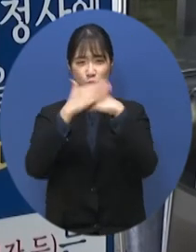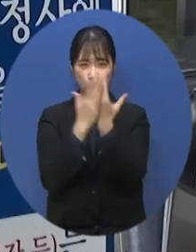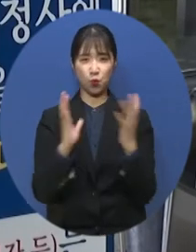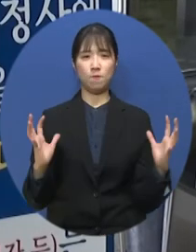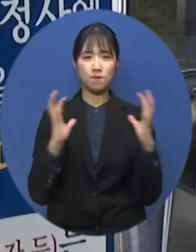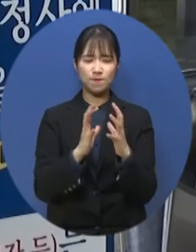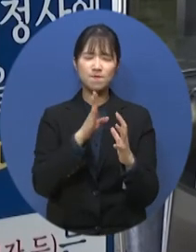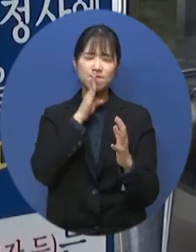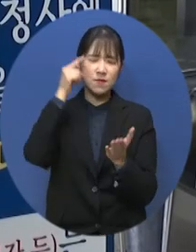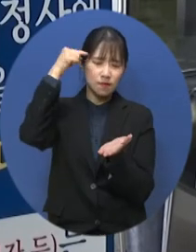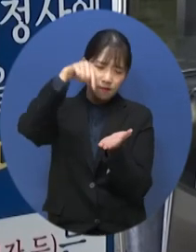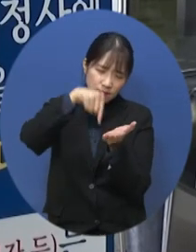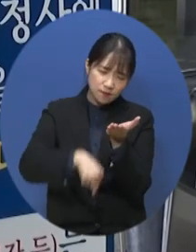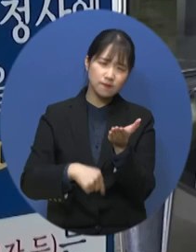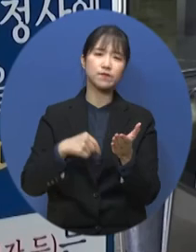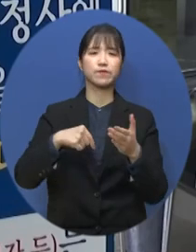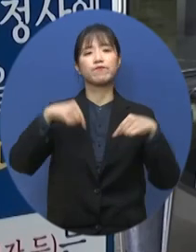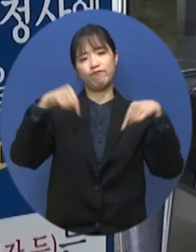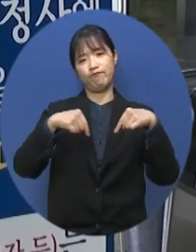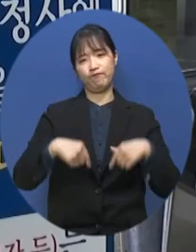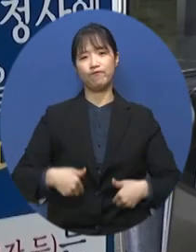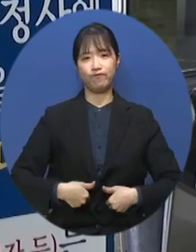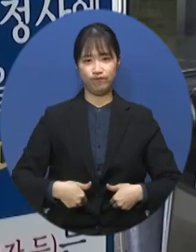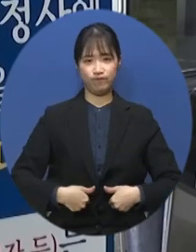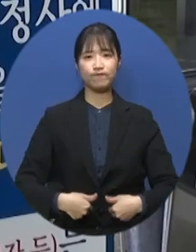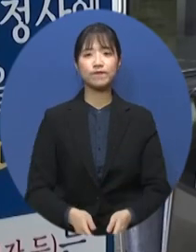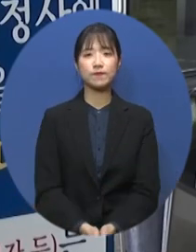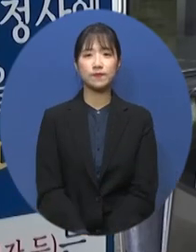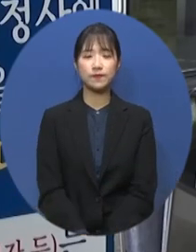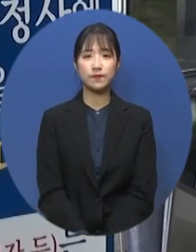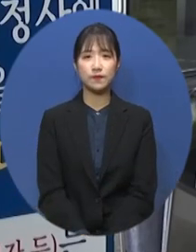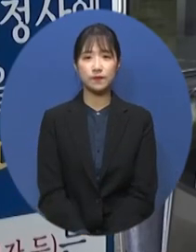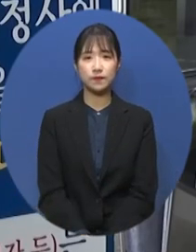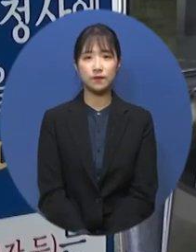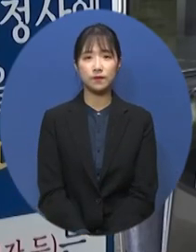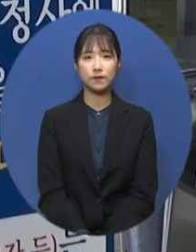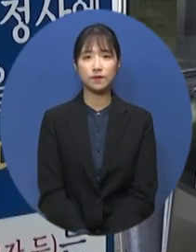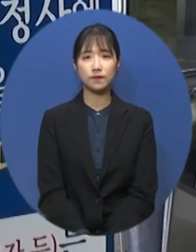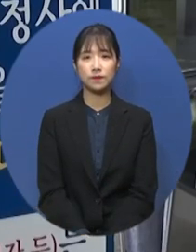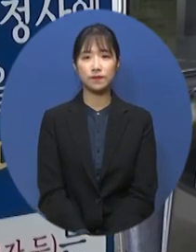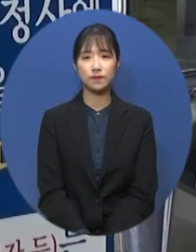심도 있는 논의를 해야 할 때입니다. 복지TV 전북방송 구윤철이었습니다.